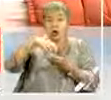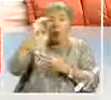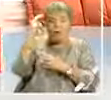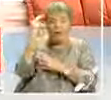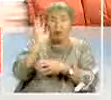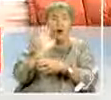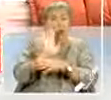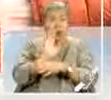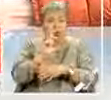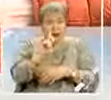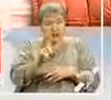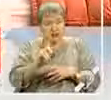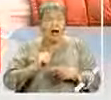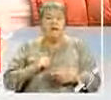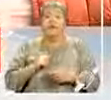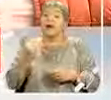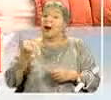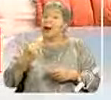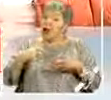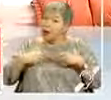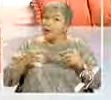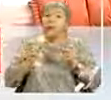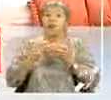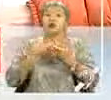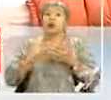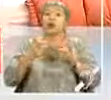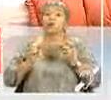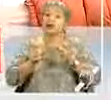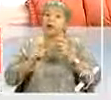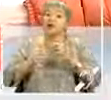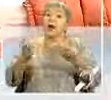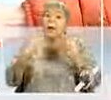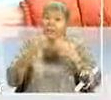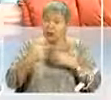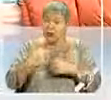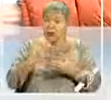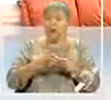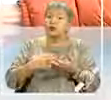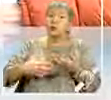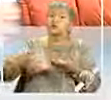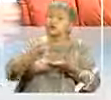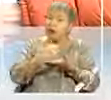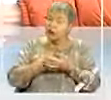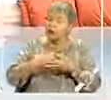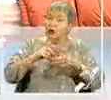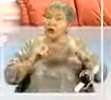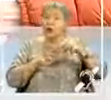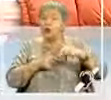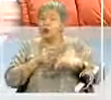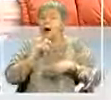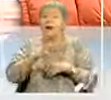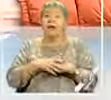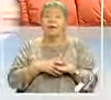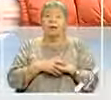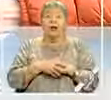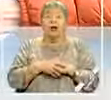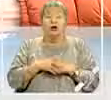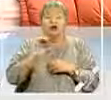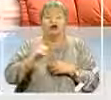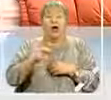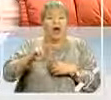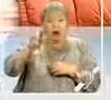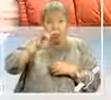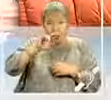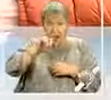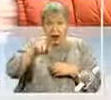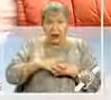din punct de vedere al protecției mediului pentru activitatea de colectare și tratare a deșeurilor periculoase și nepericuloase.